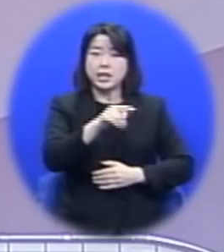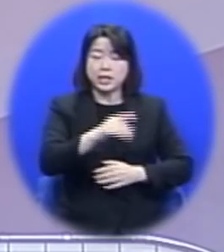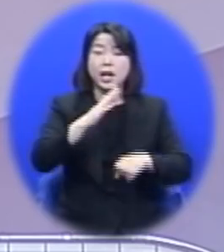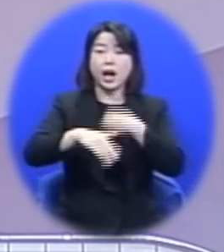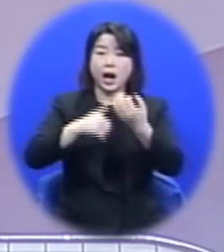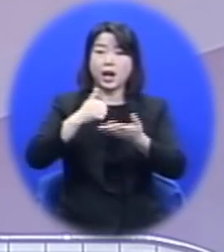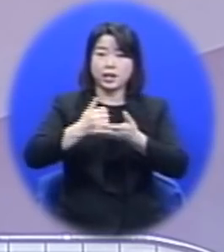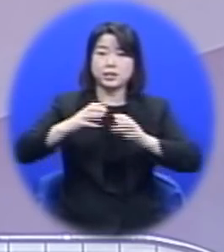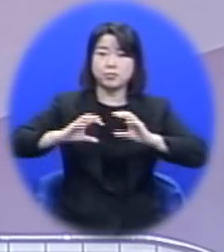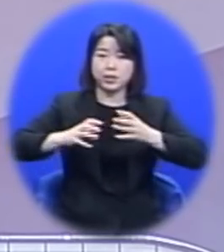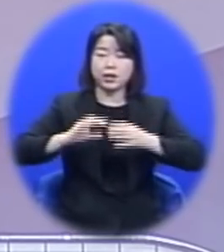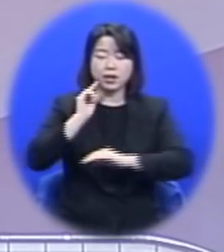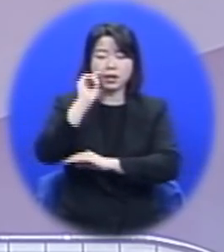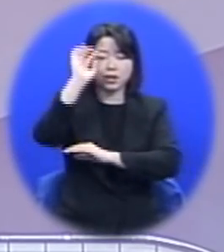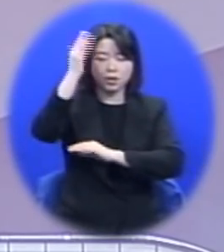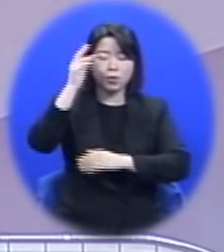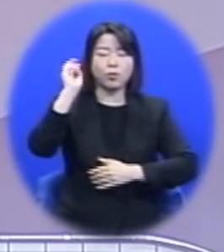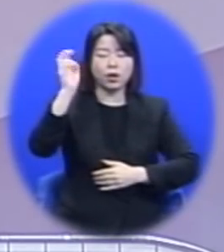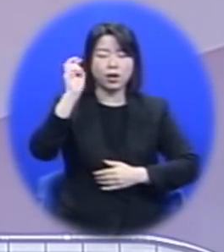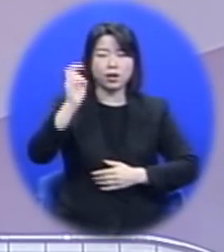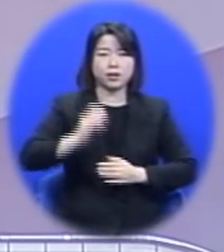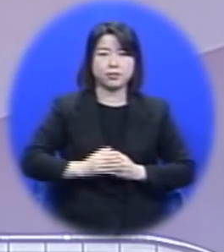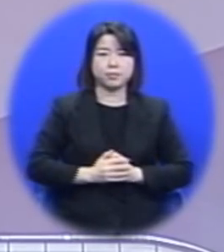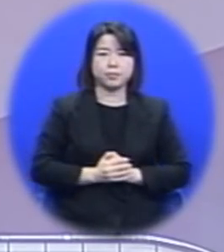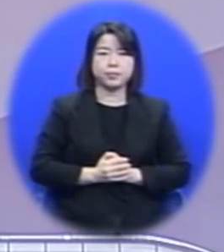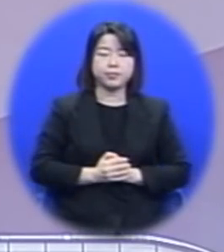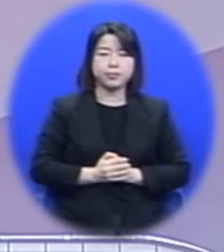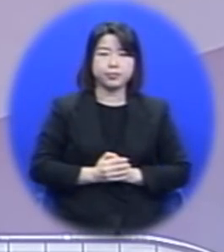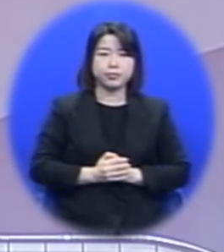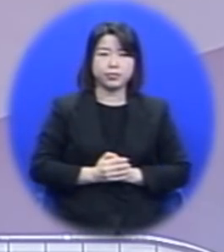하나님의 나라의 영광인 것입니다.